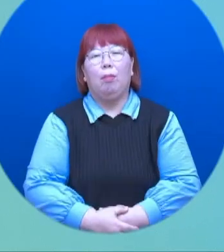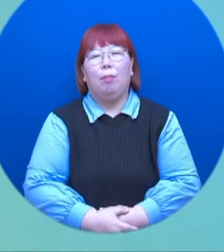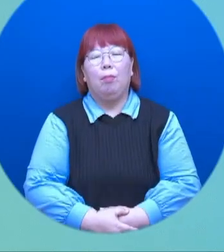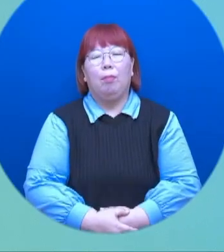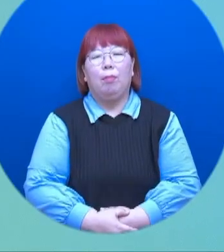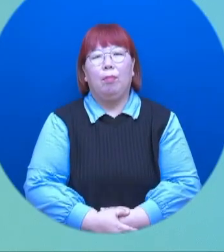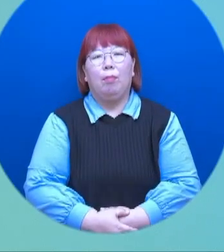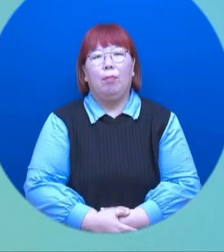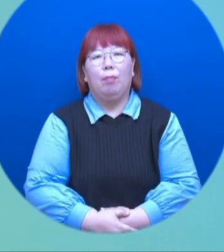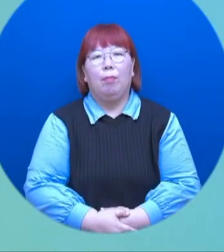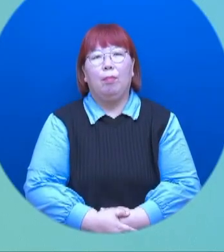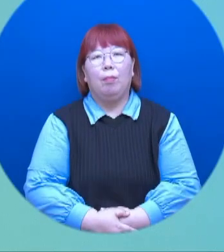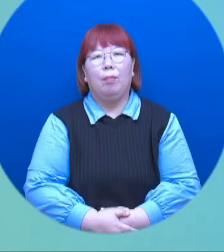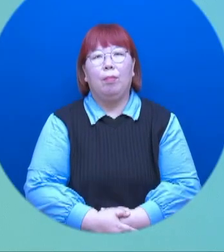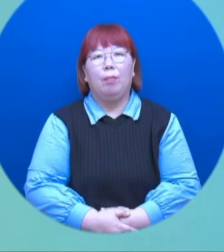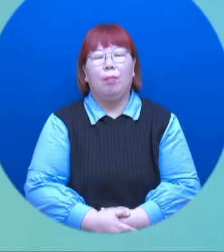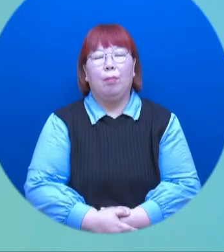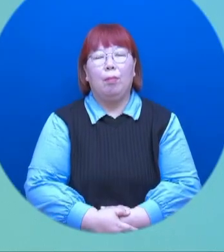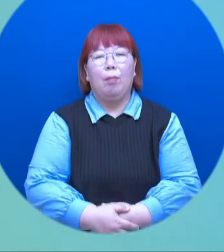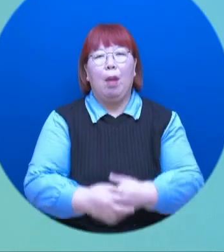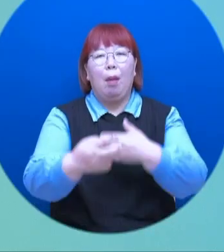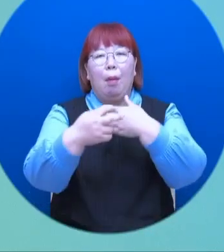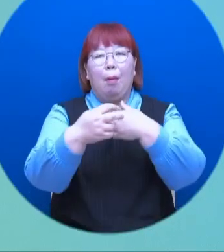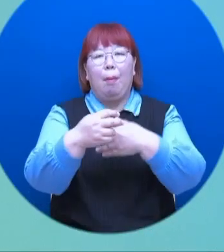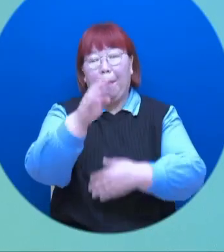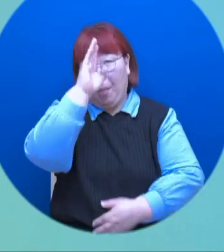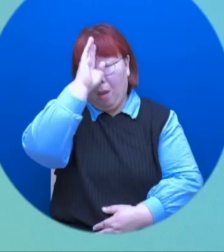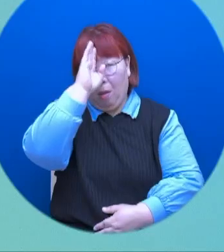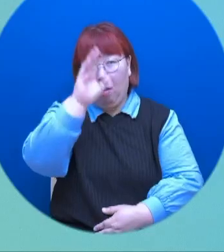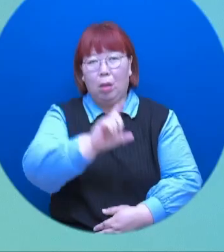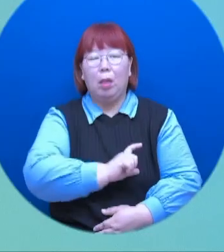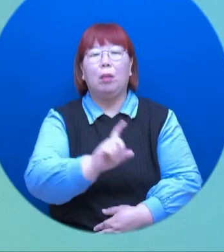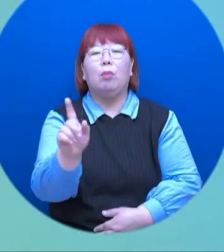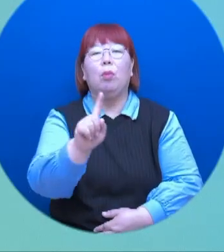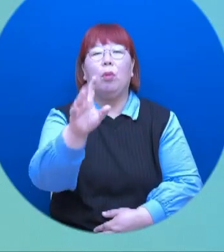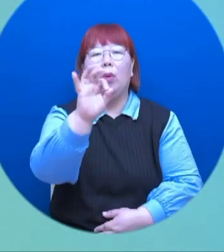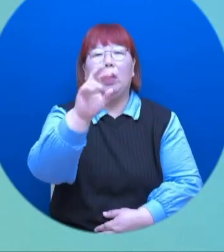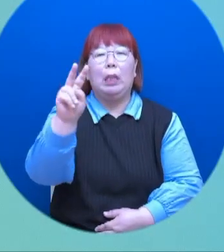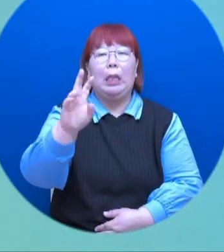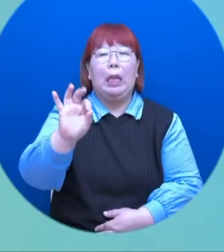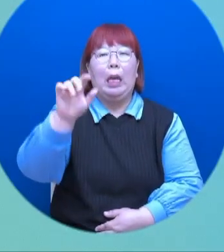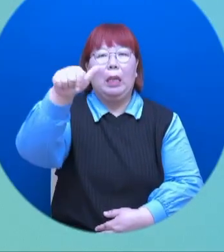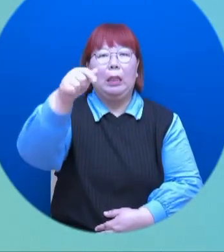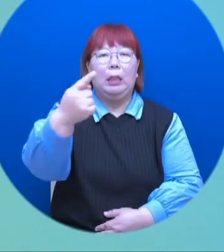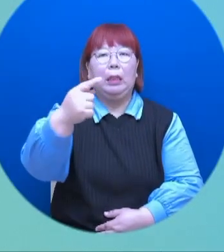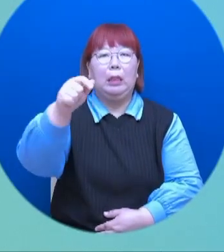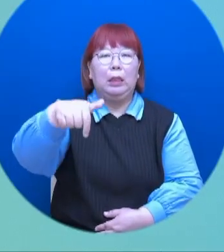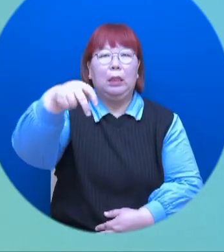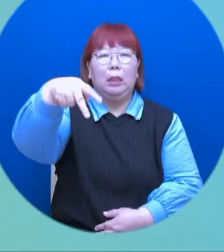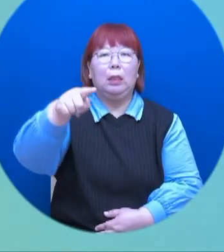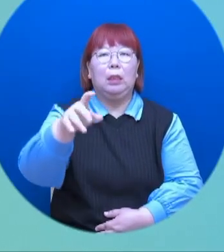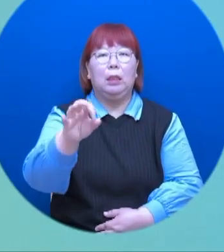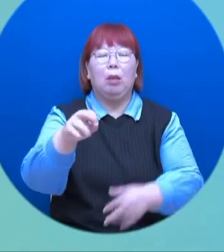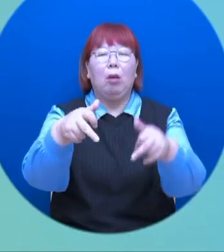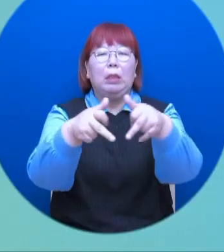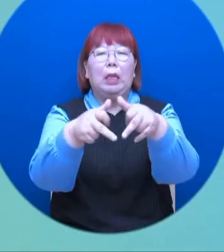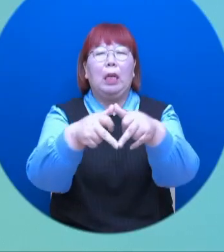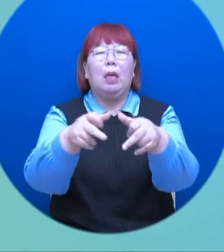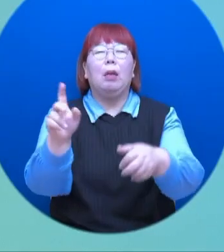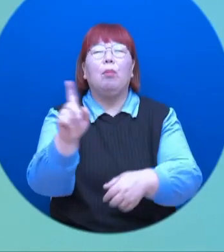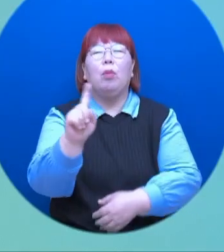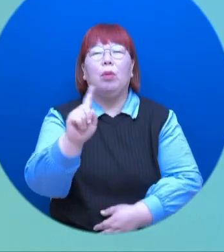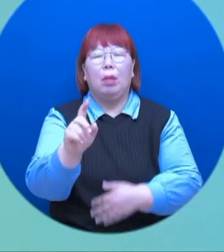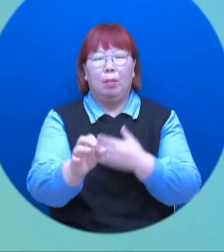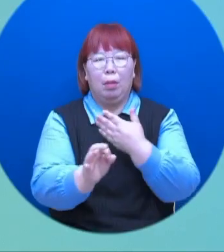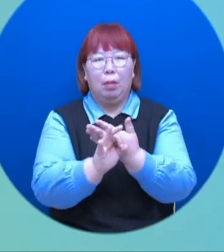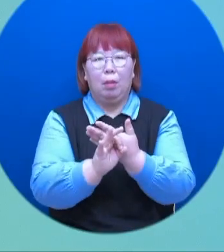반복했다라고 말합니다. 병명은 양극성 장애입니다. 양극성 장애라는